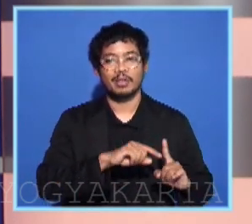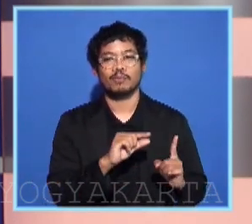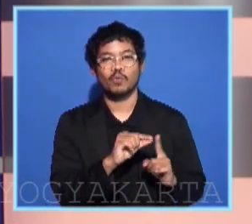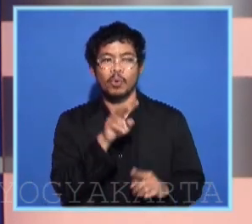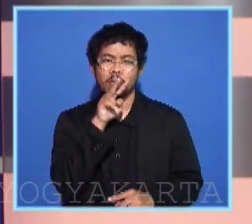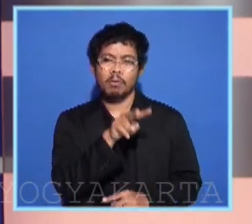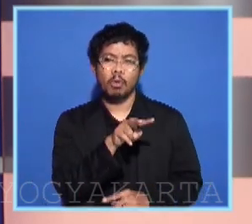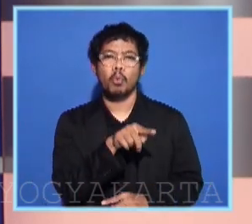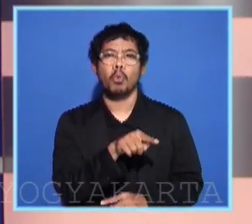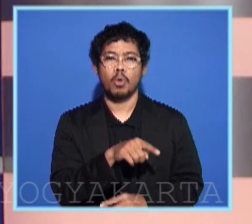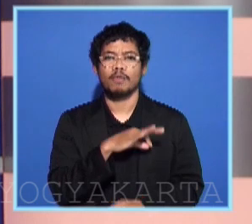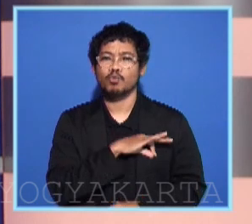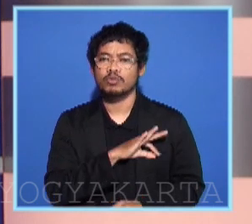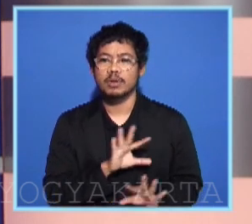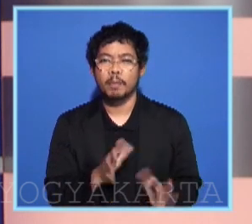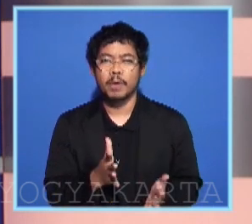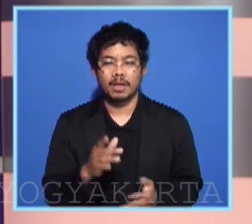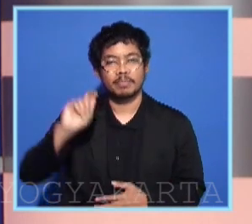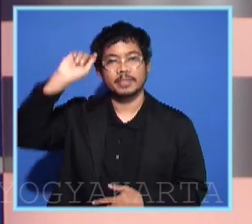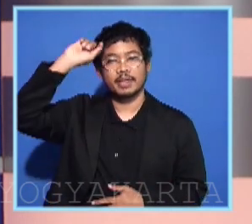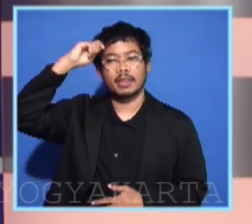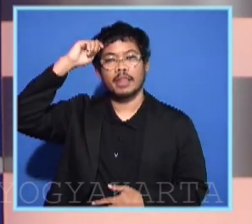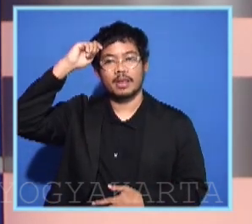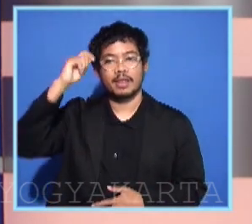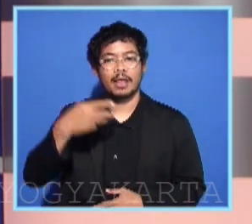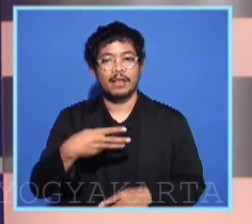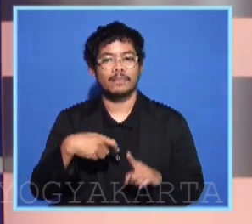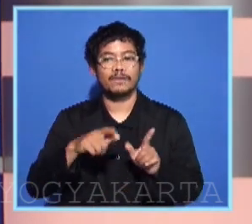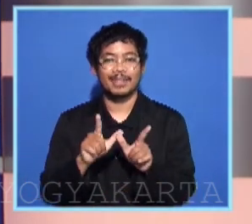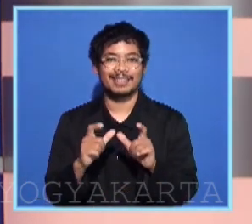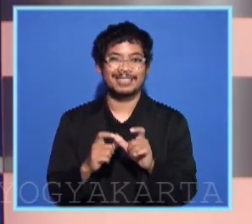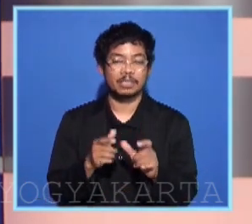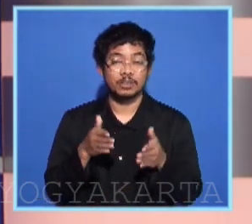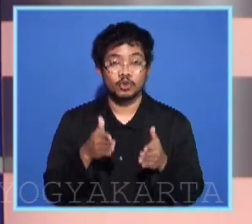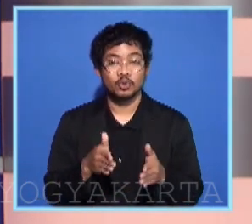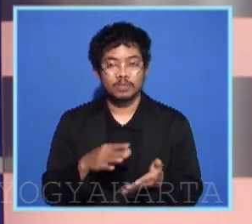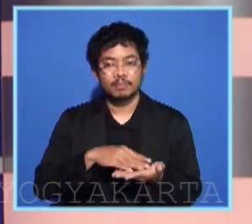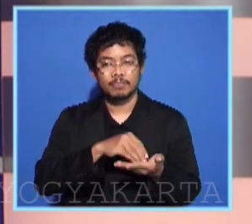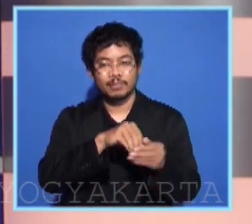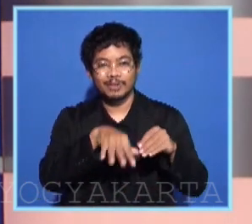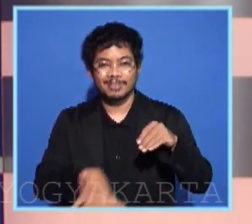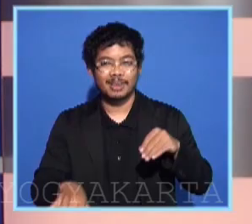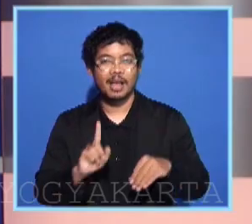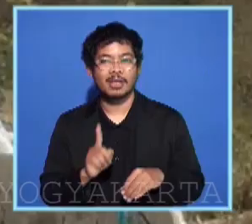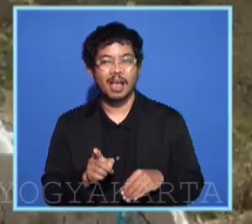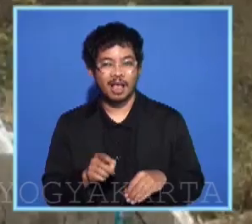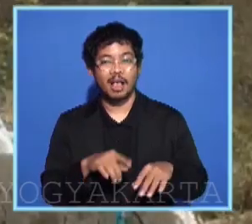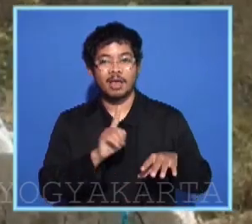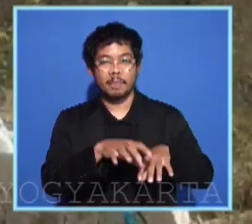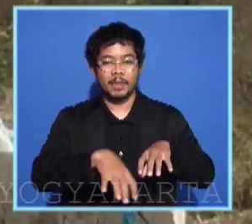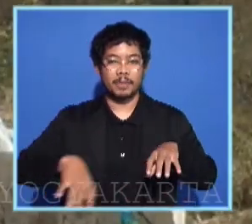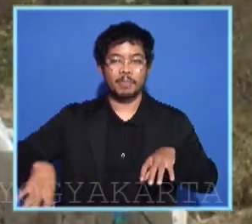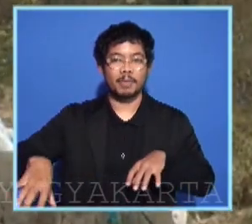fungsi perangkat early warning system di sejumlah lokasi khususnya detektor longsor yang telah dipasang beberapa tahun lalu